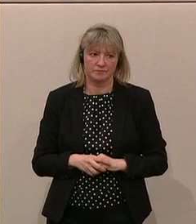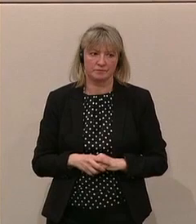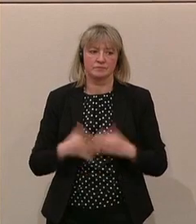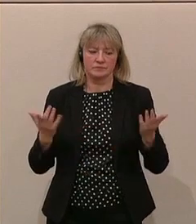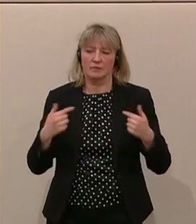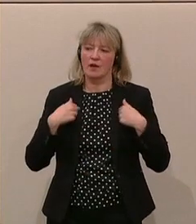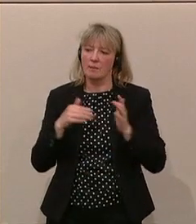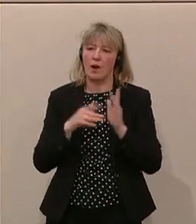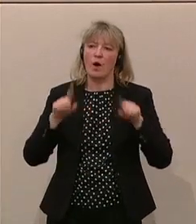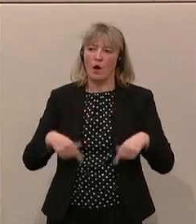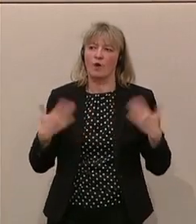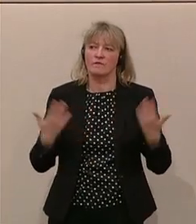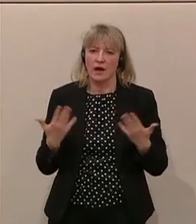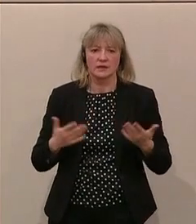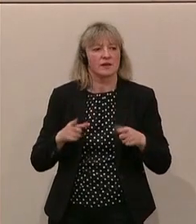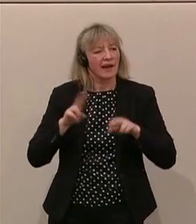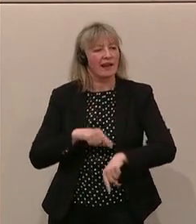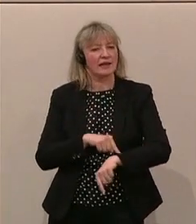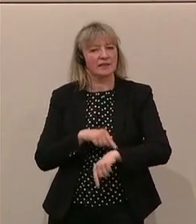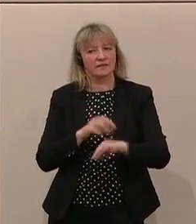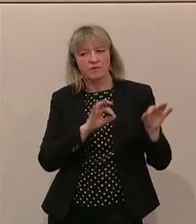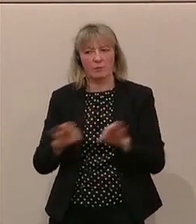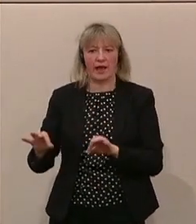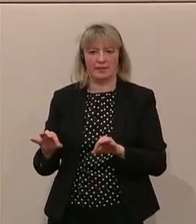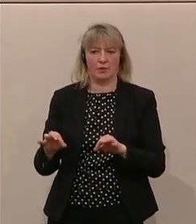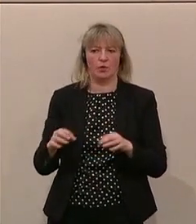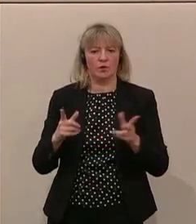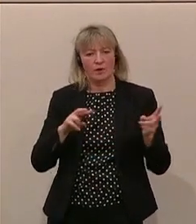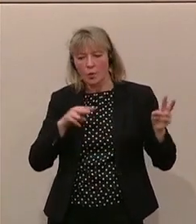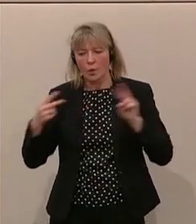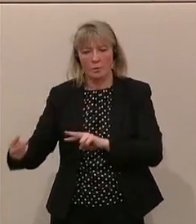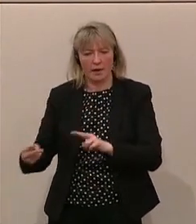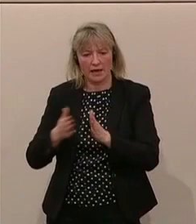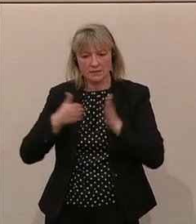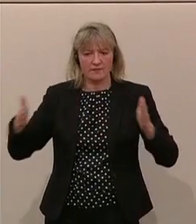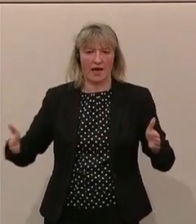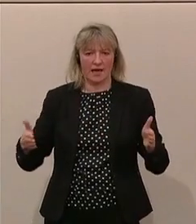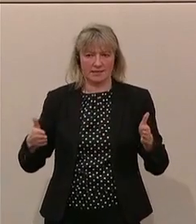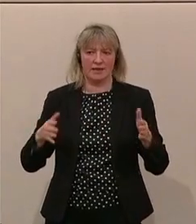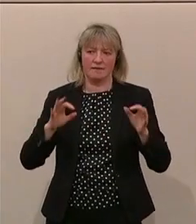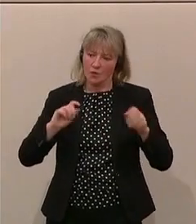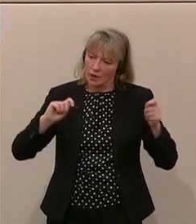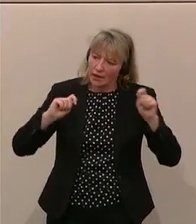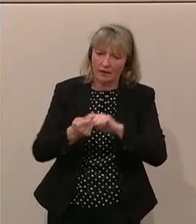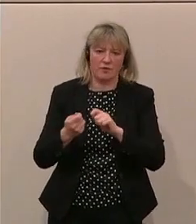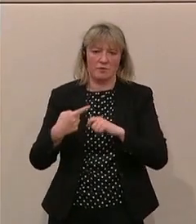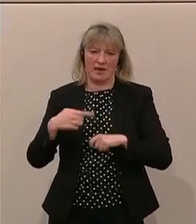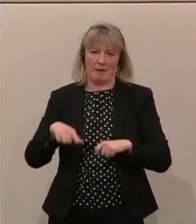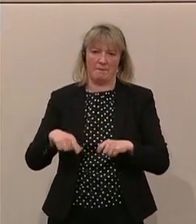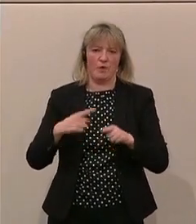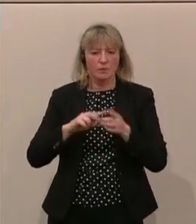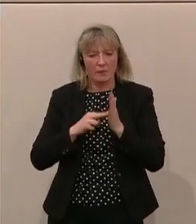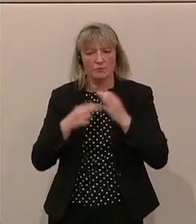Was wir auch brauchen, ist eine rechtzeitige Vorbereitung der Übergangsphase für die reformierte GAP, um